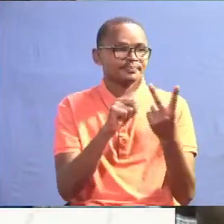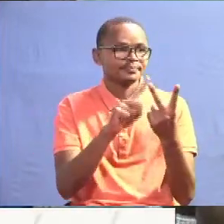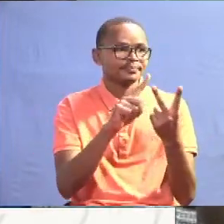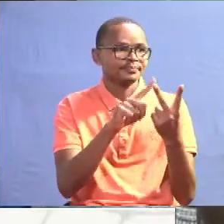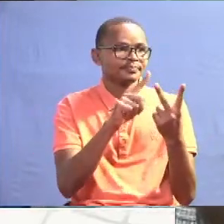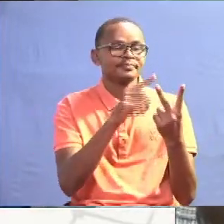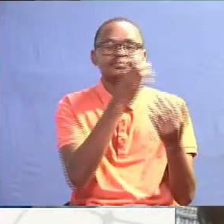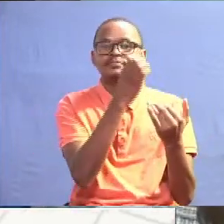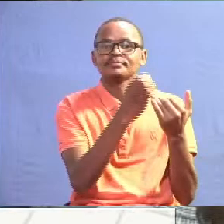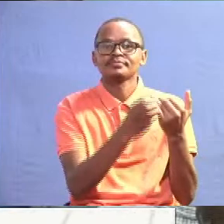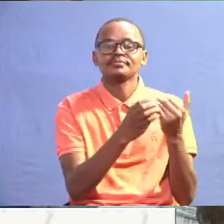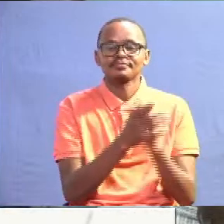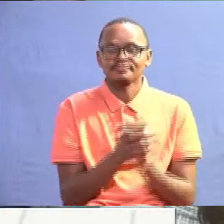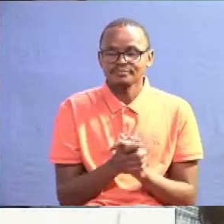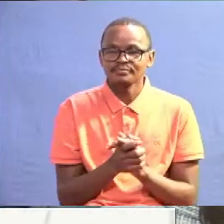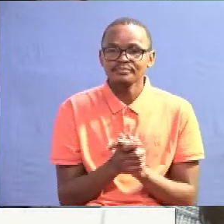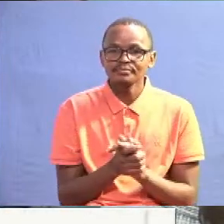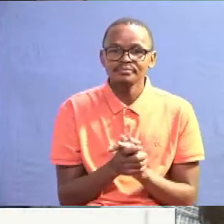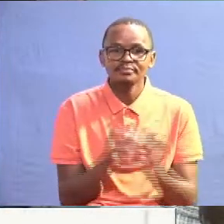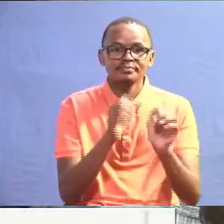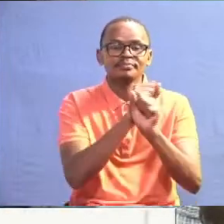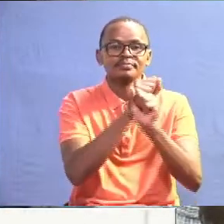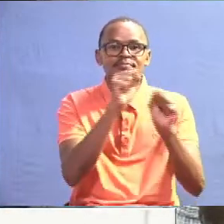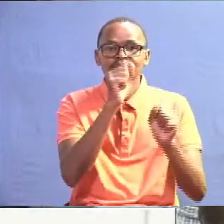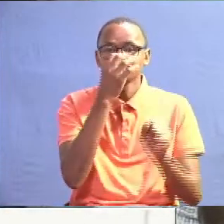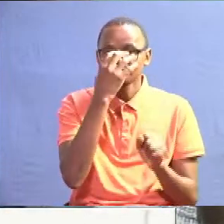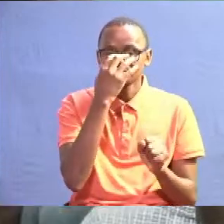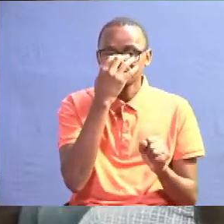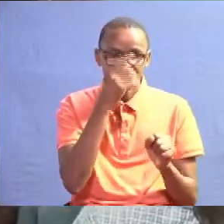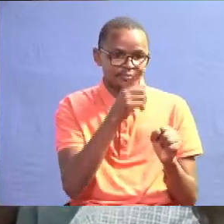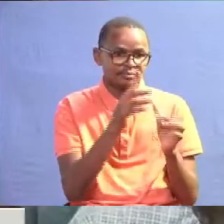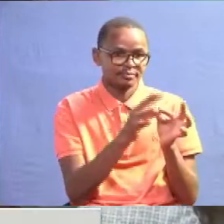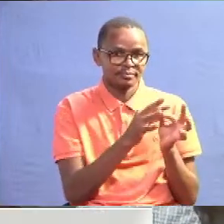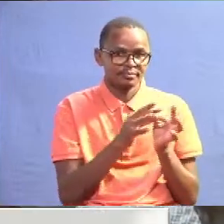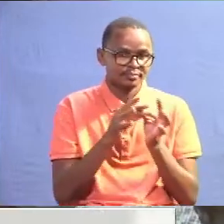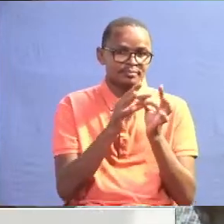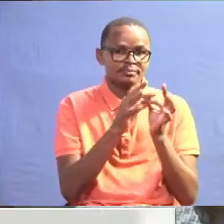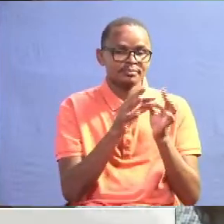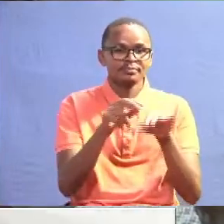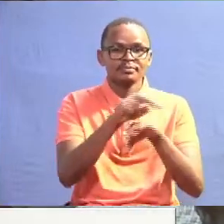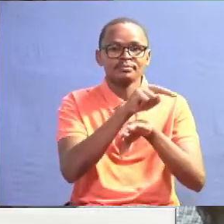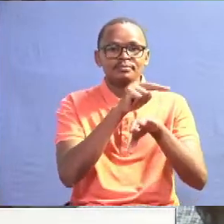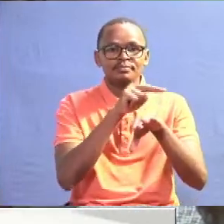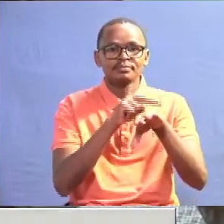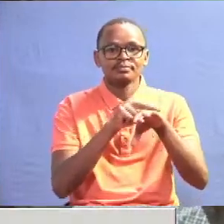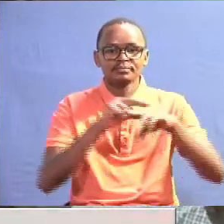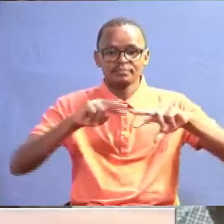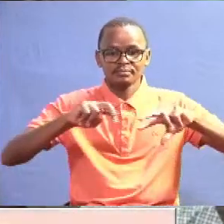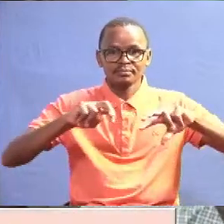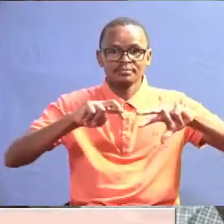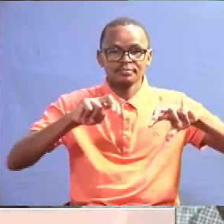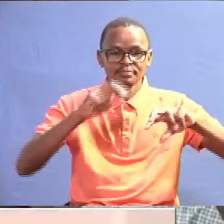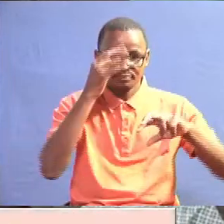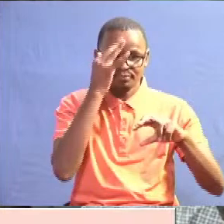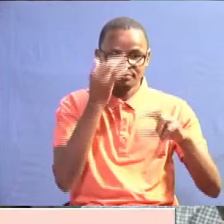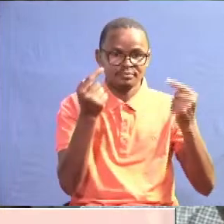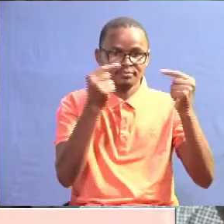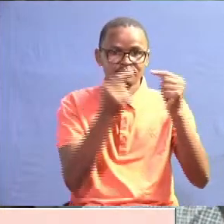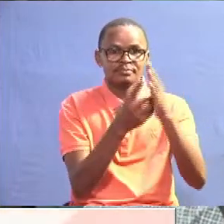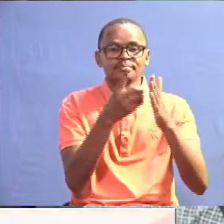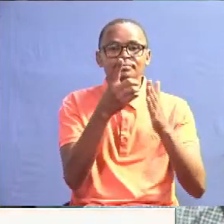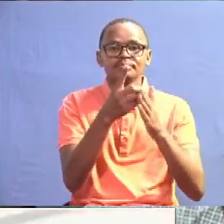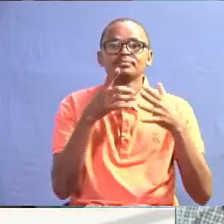ya mwisho, Mheshimiwa Rais amesema hii umoja wa taifa anatafuta ili tulete maendeleo